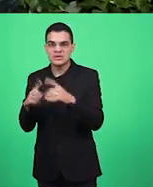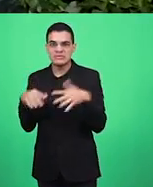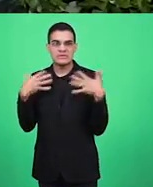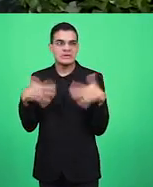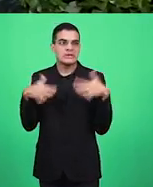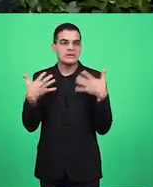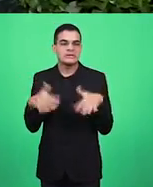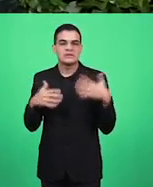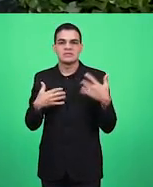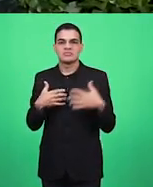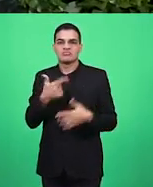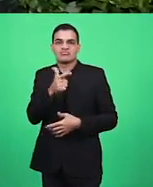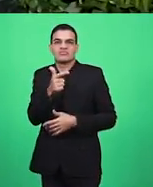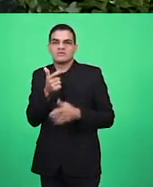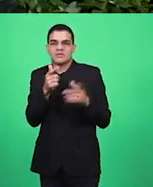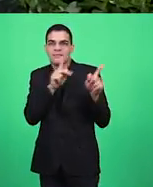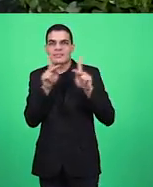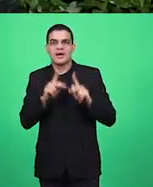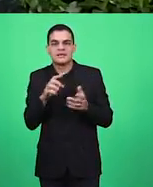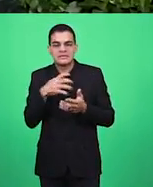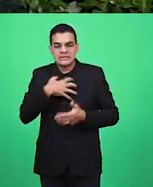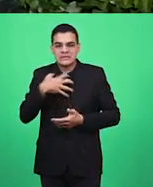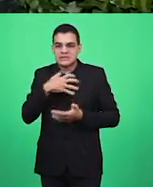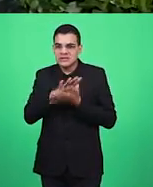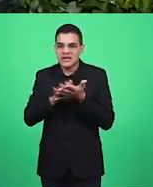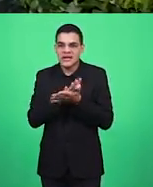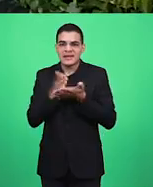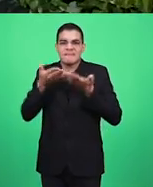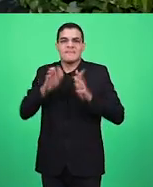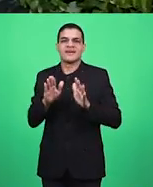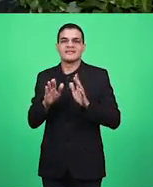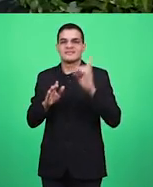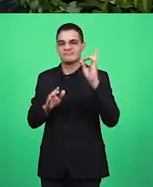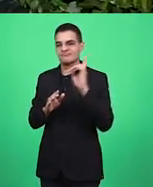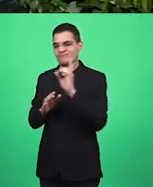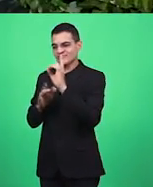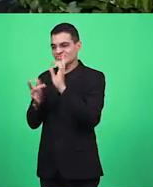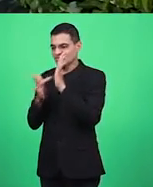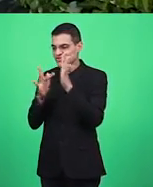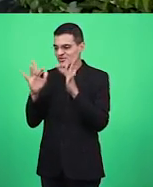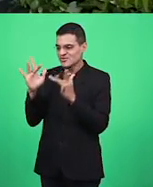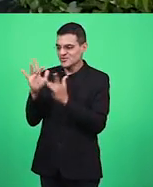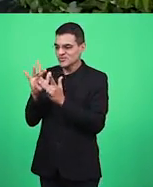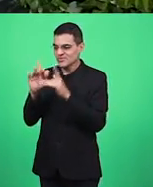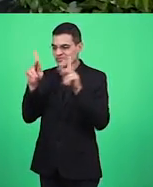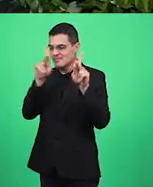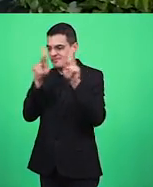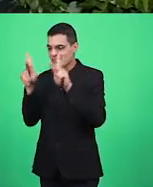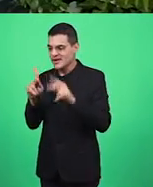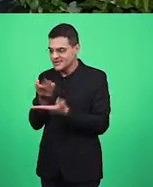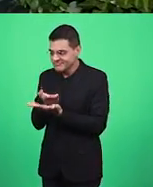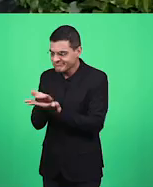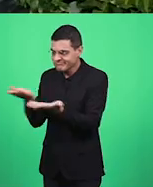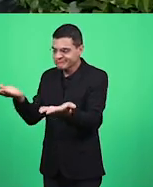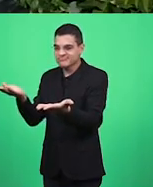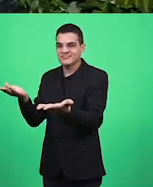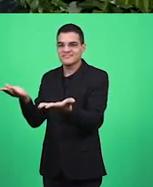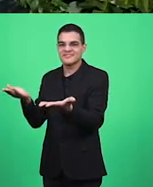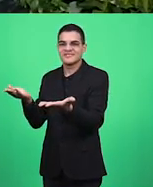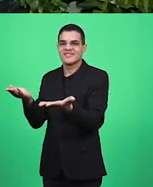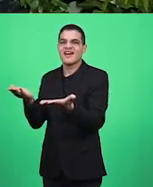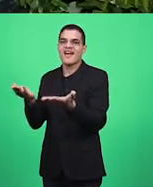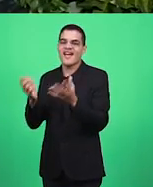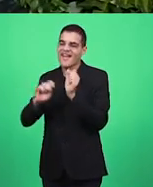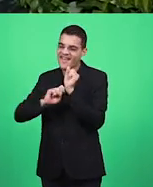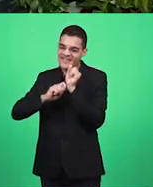Они были в отчаянии, без мира в сердце. И Иисус открылся им миром для